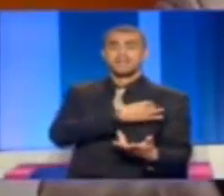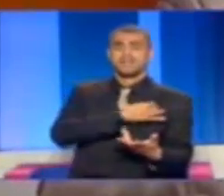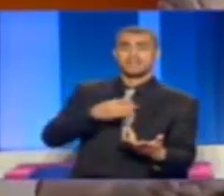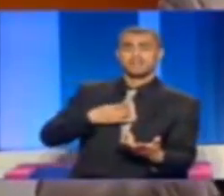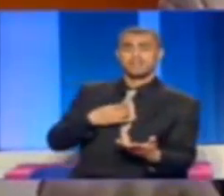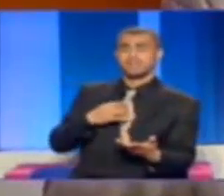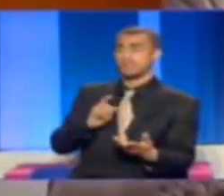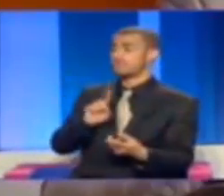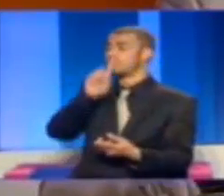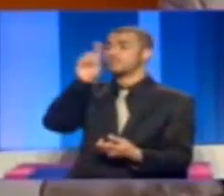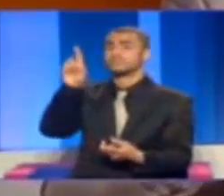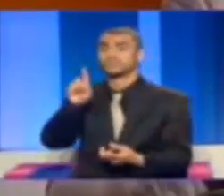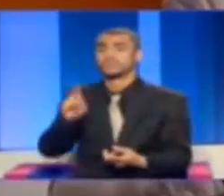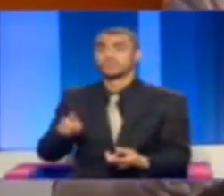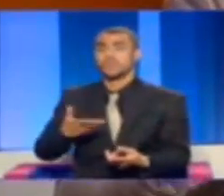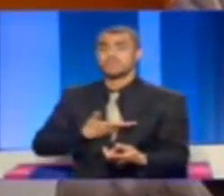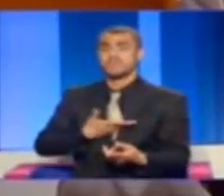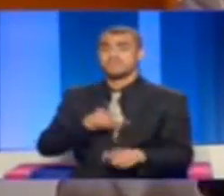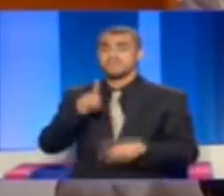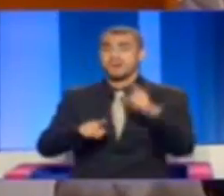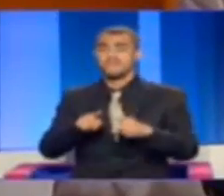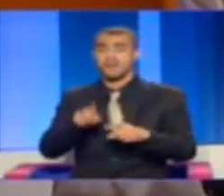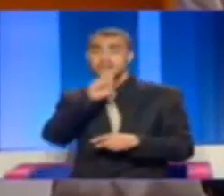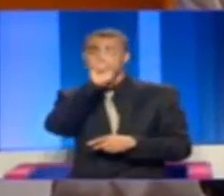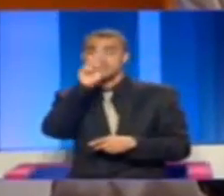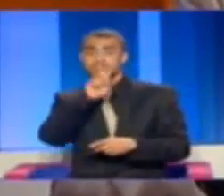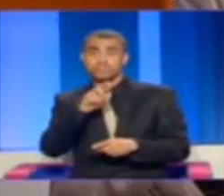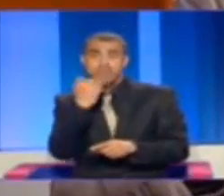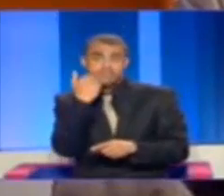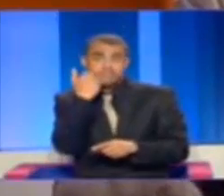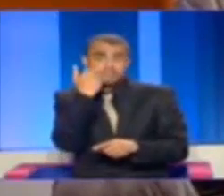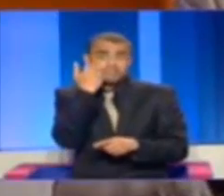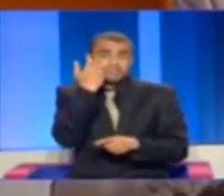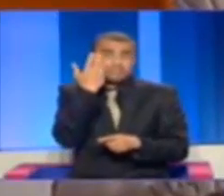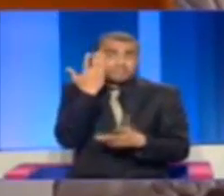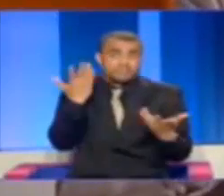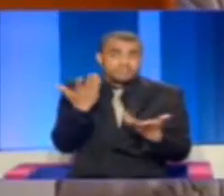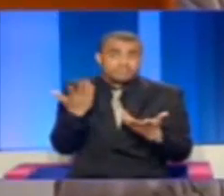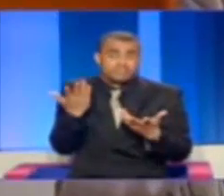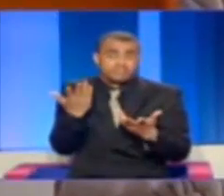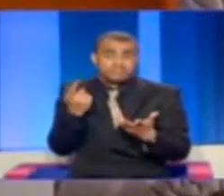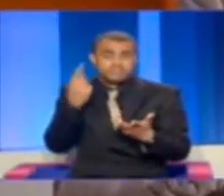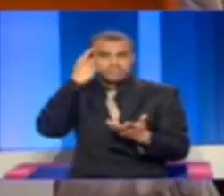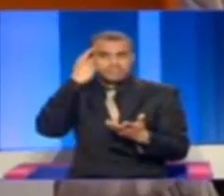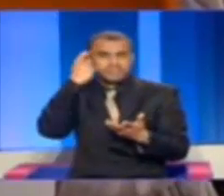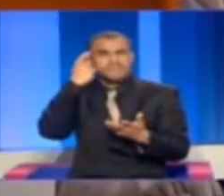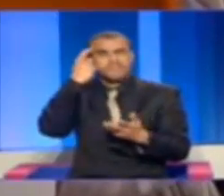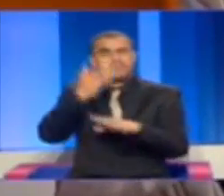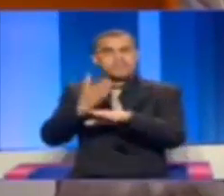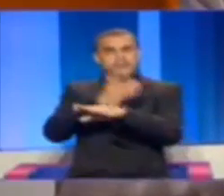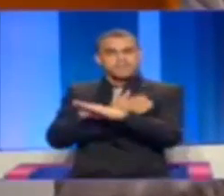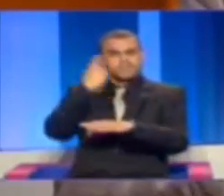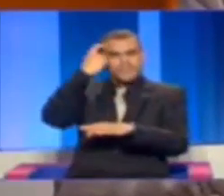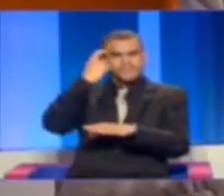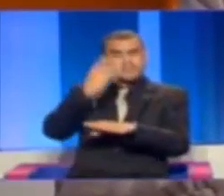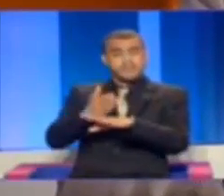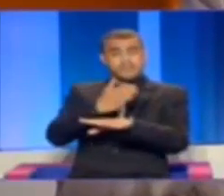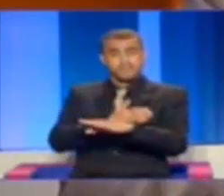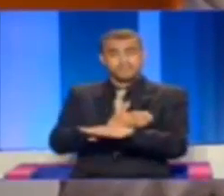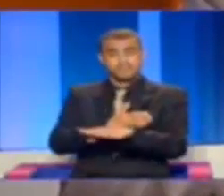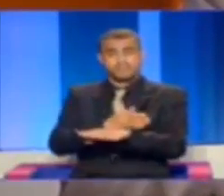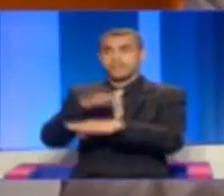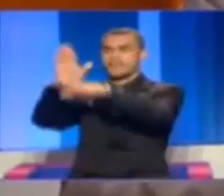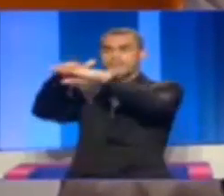عنده. والمشكل كيوقع ملي كتكون اسئله ذات طابع حميمي. فعلاش فكرنا اننا حنا درنا تكوين لفائده الاطباء فاس تقريبا